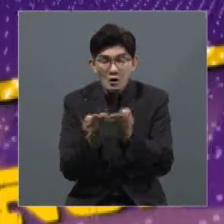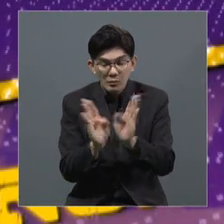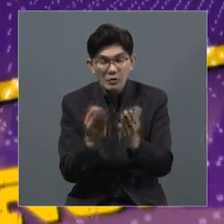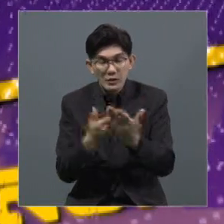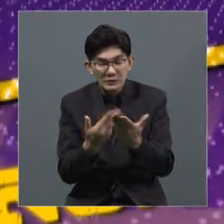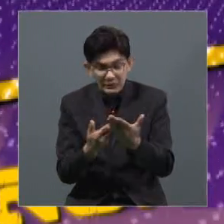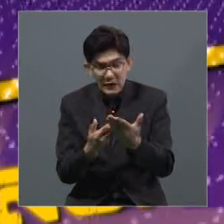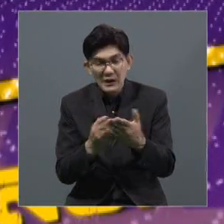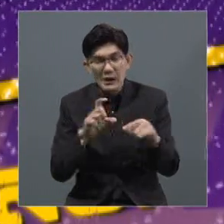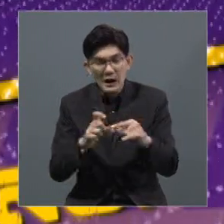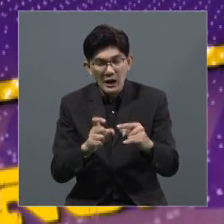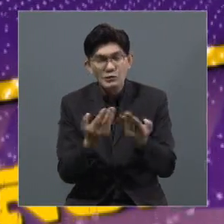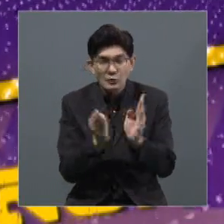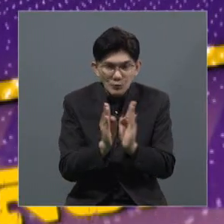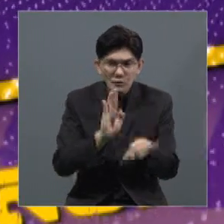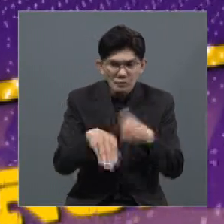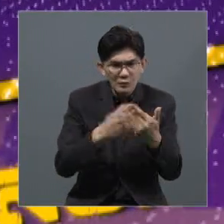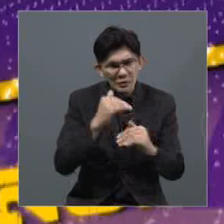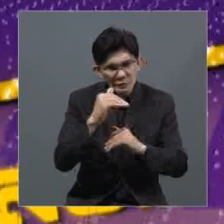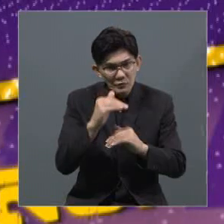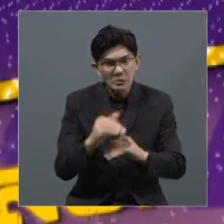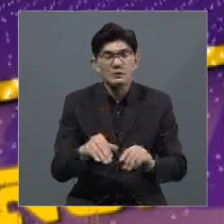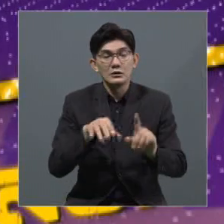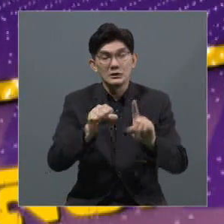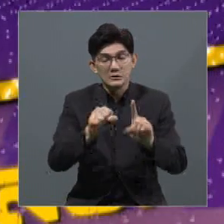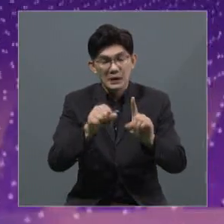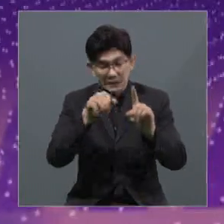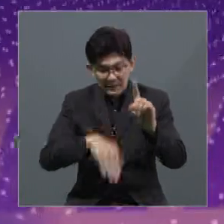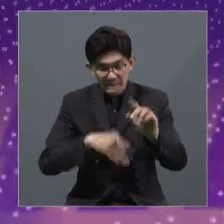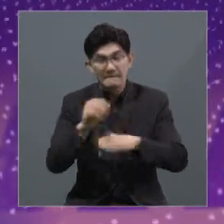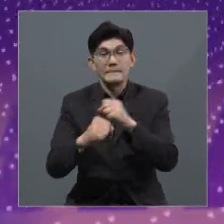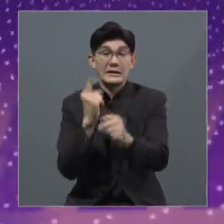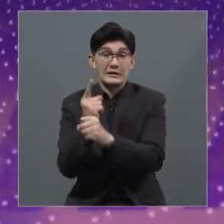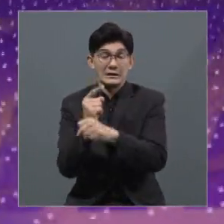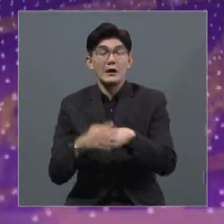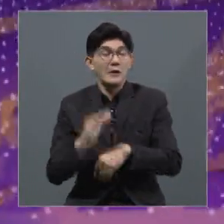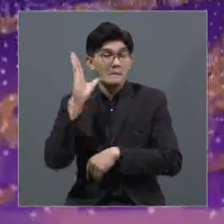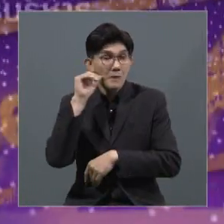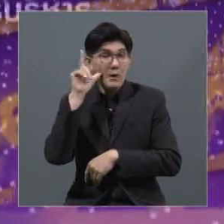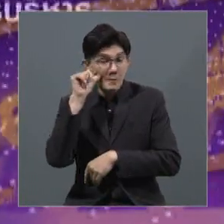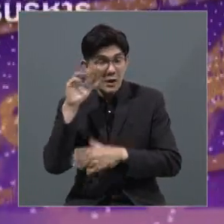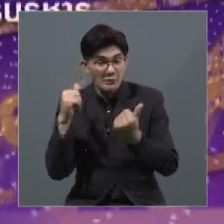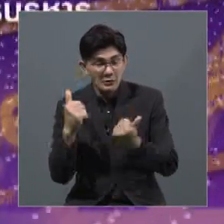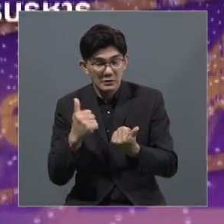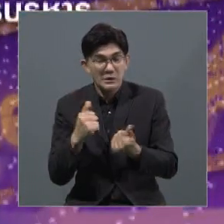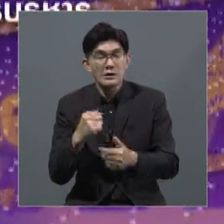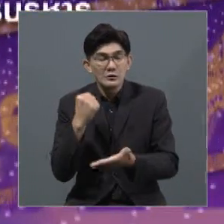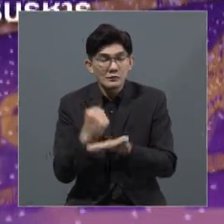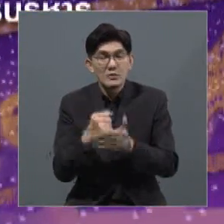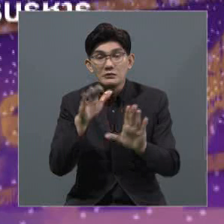รายได้เฉลี่ยต่อคนต่อครอบครัวไม่เกิน 100,000 บาทต่อปีสำหรับผู้ปกครองที่ยังไม่ได้ลงทะเบียน